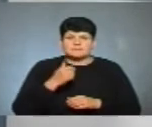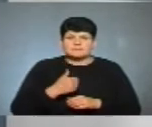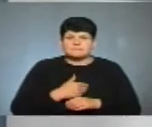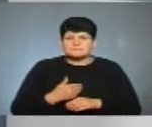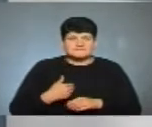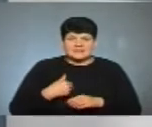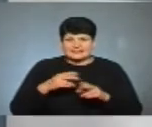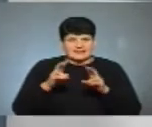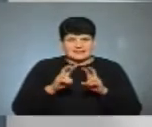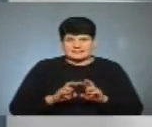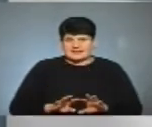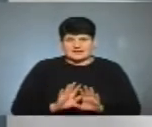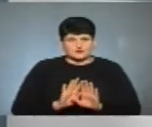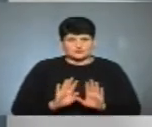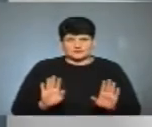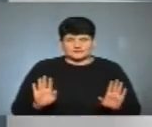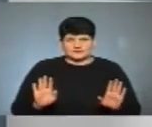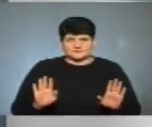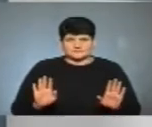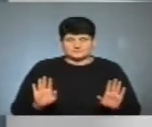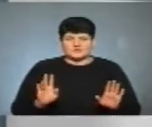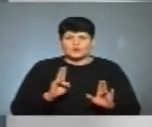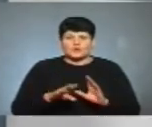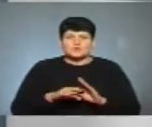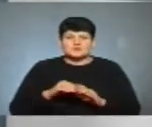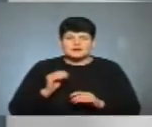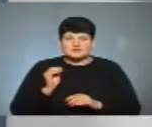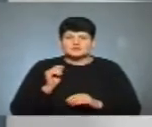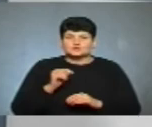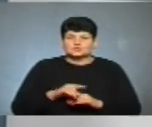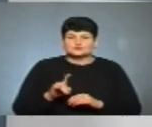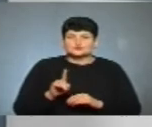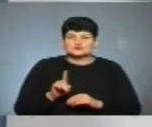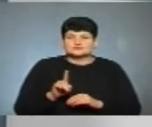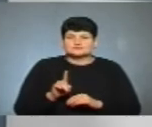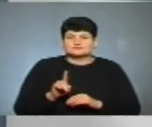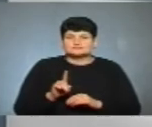не аналізували, скажімо так, так. Тому що